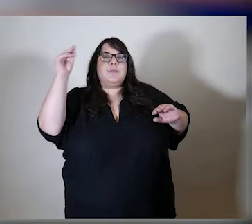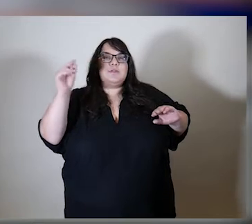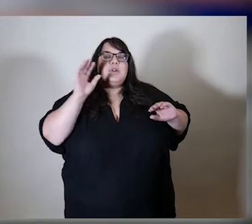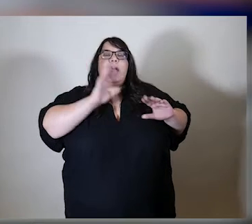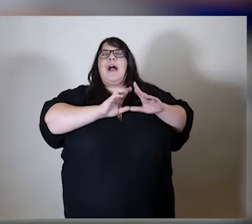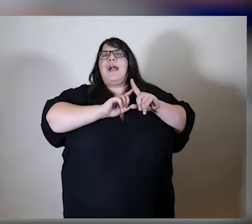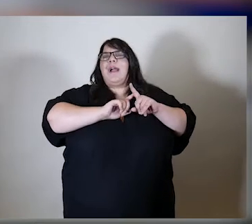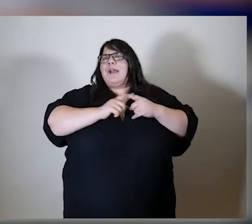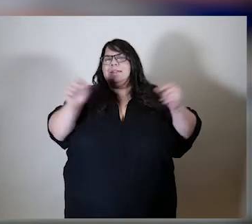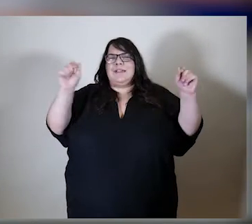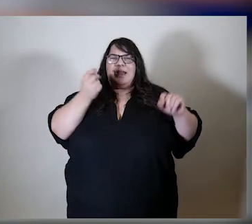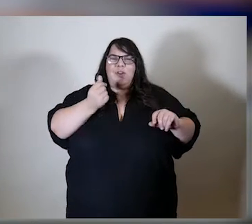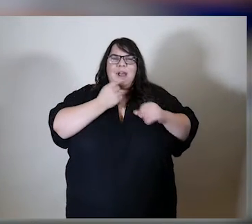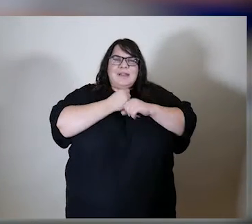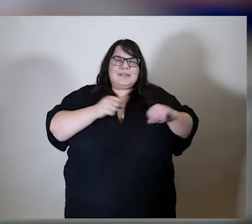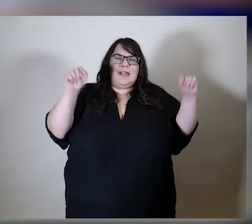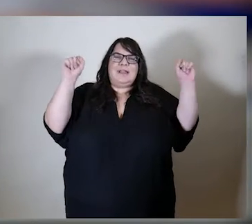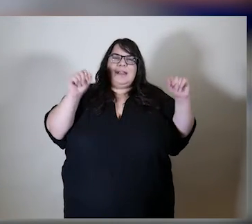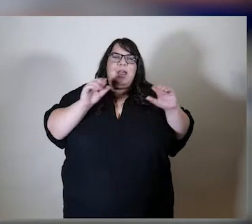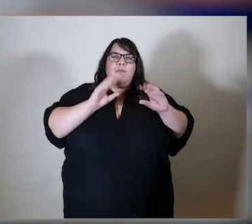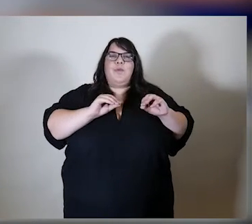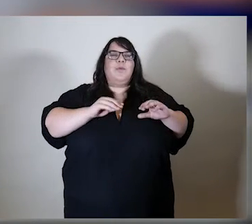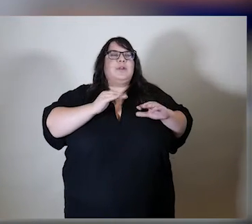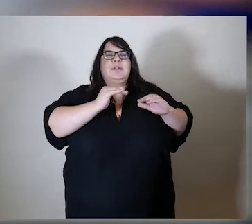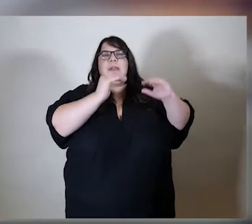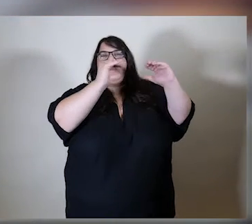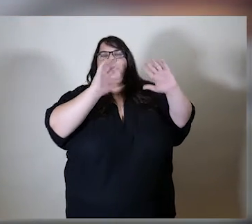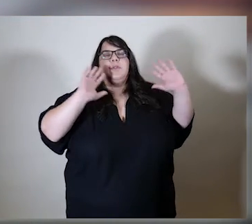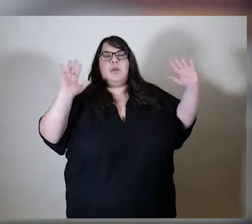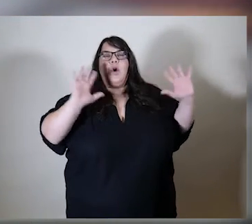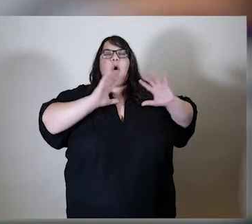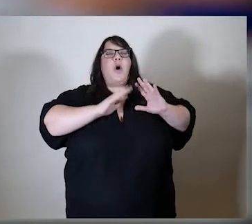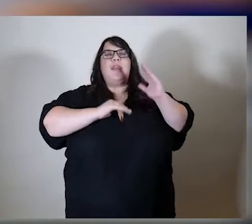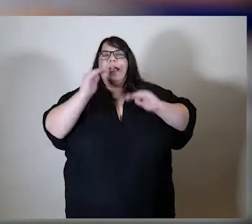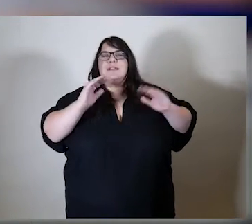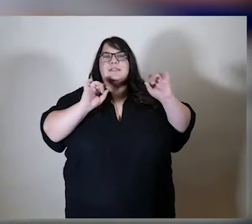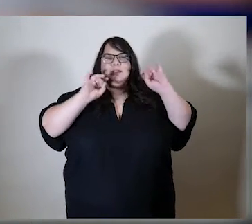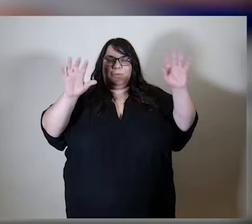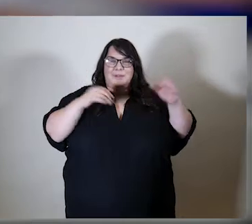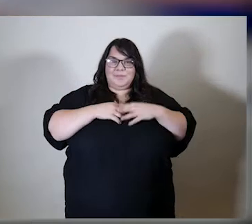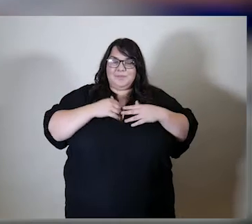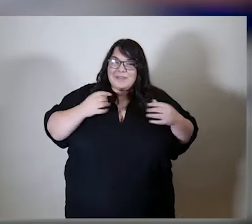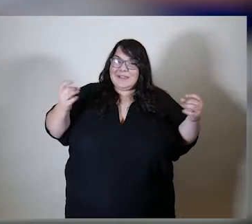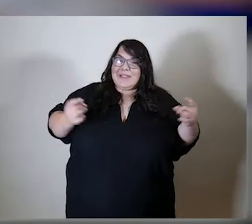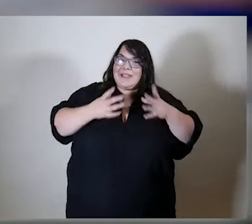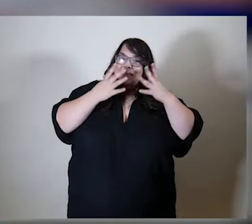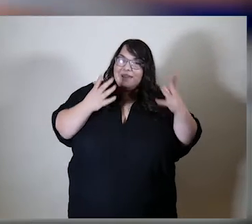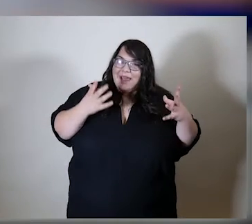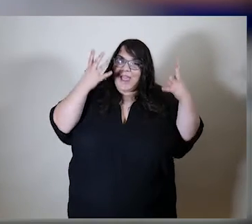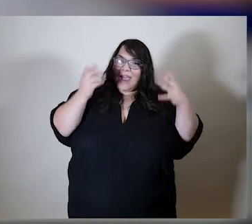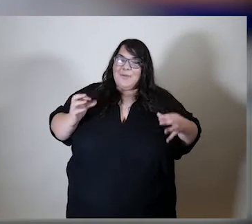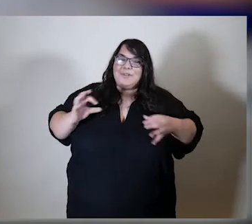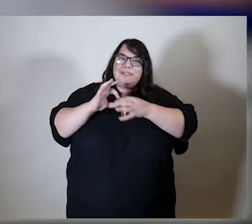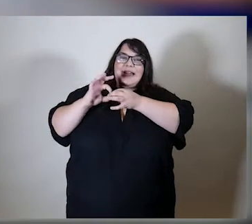κοινωνικό και θρησκευτικό υπόβαθρο, χωρίς διακρίσεις. Είμαστε τυχεροί που από τα προηγούμενα χρόνια έχουμε